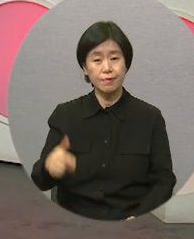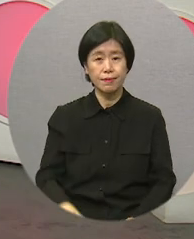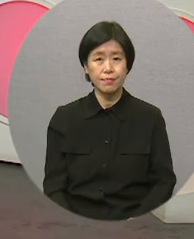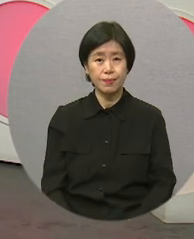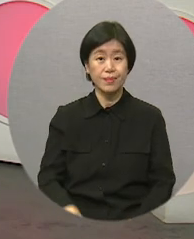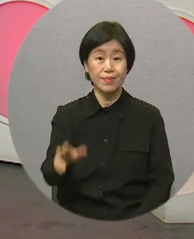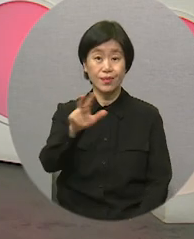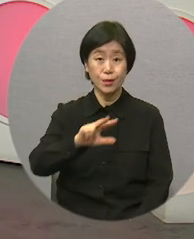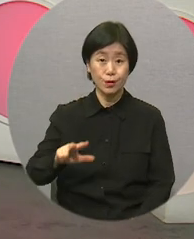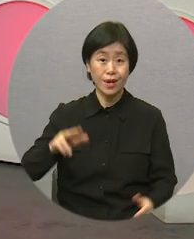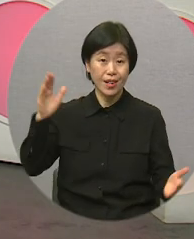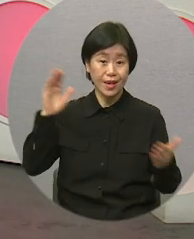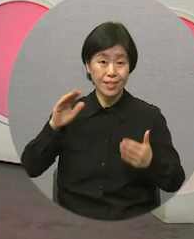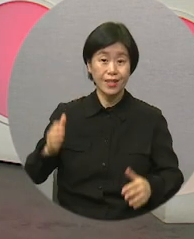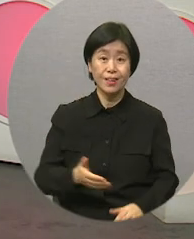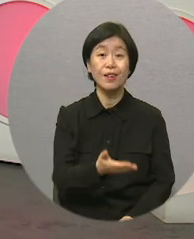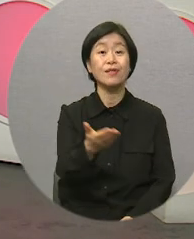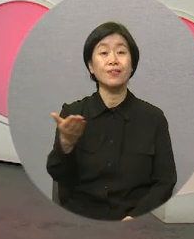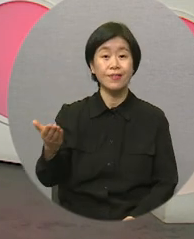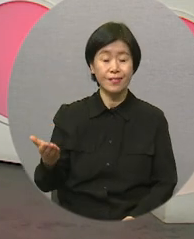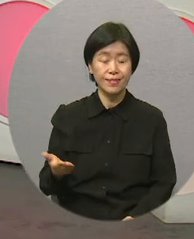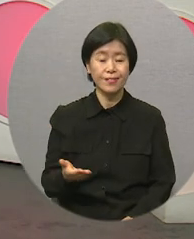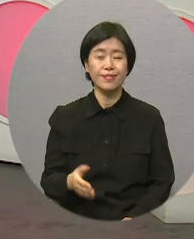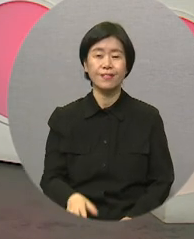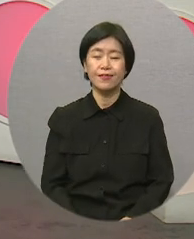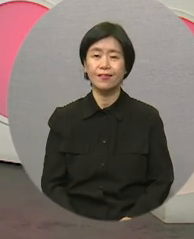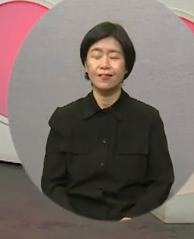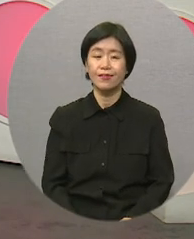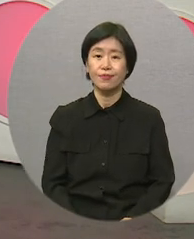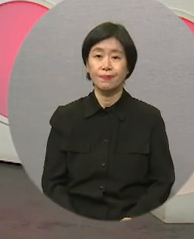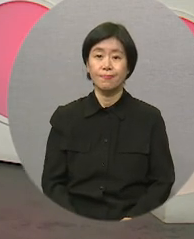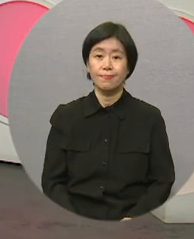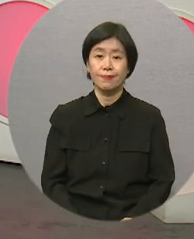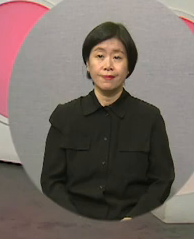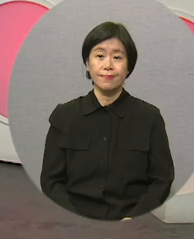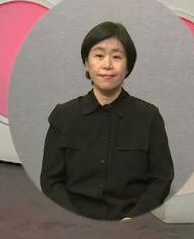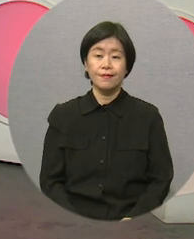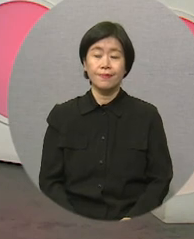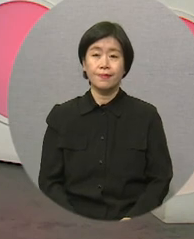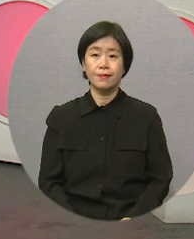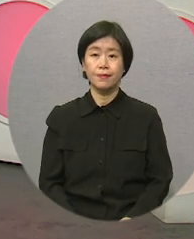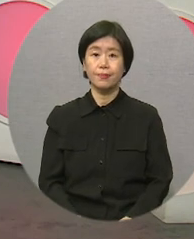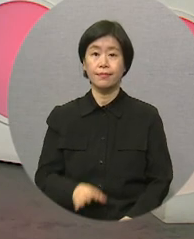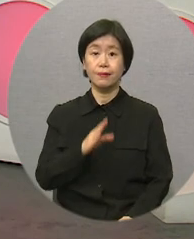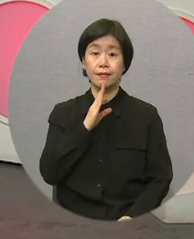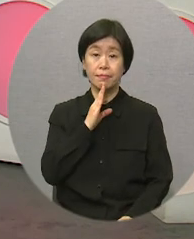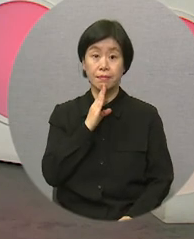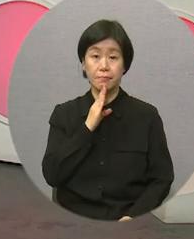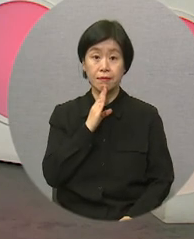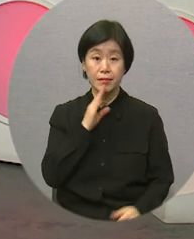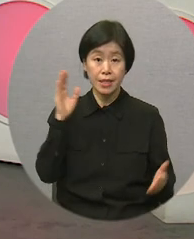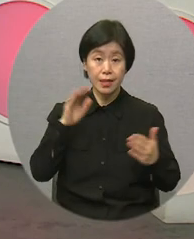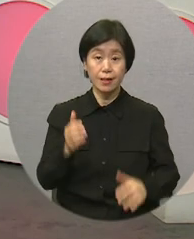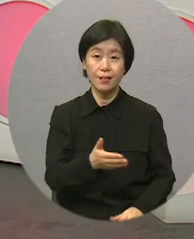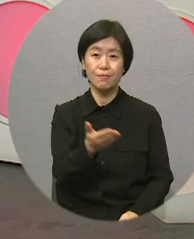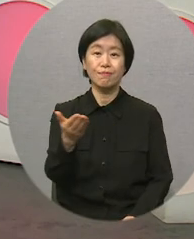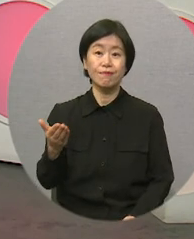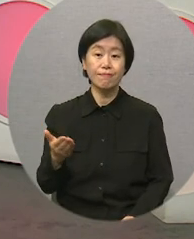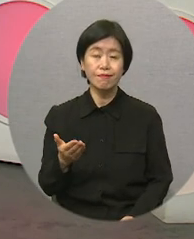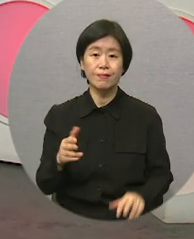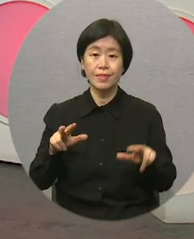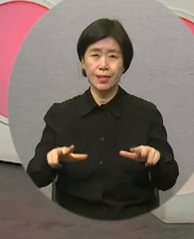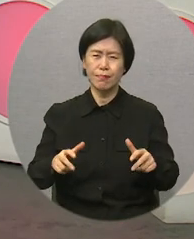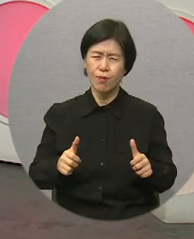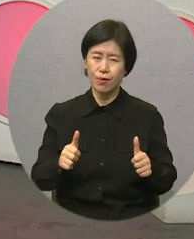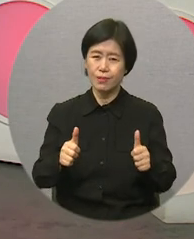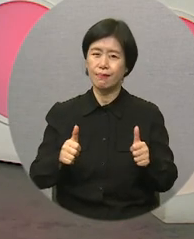학생 여러분들, 저 초등학교부터 대학생까지, 우리 진짜 이 학생들이 열심히